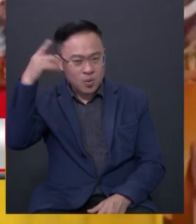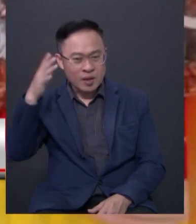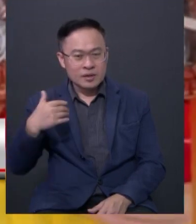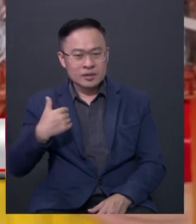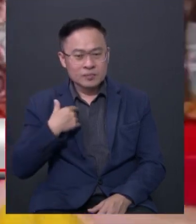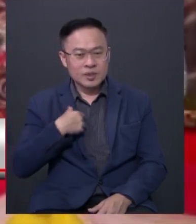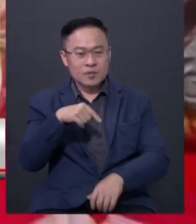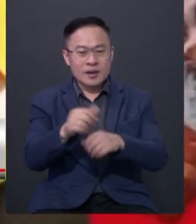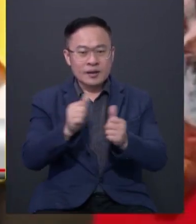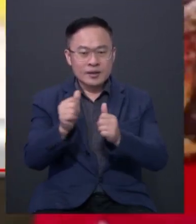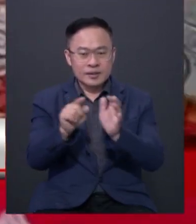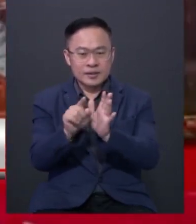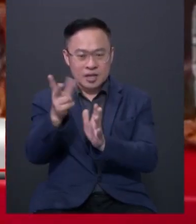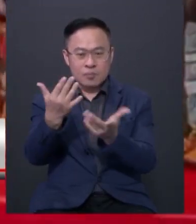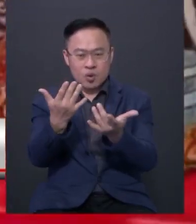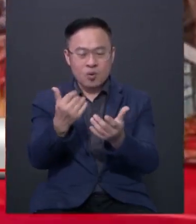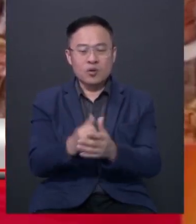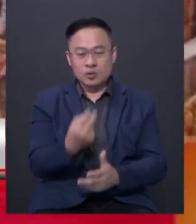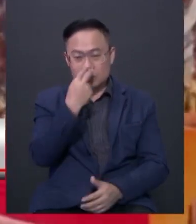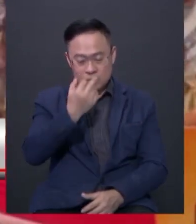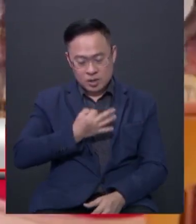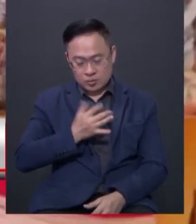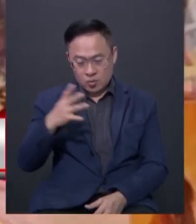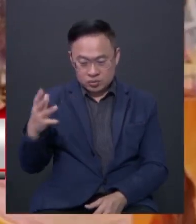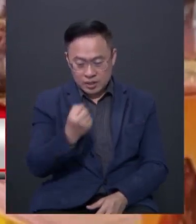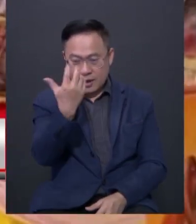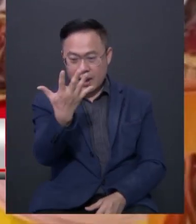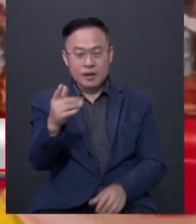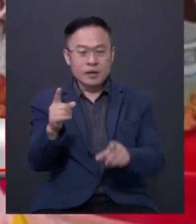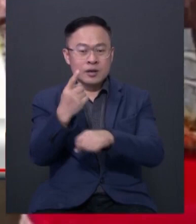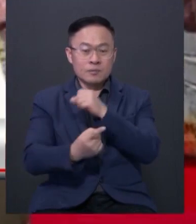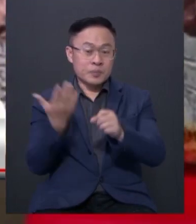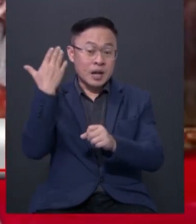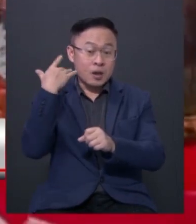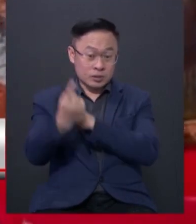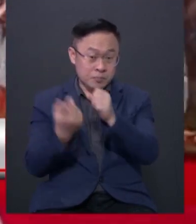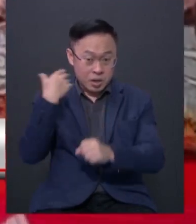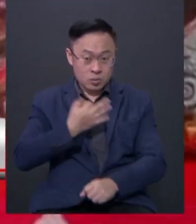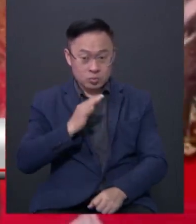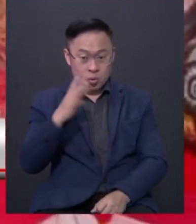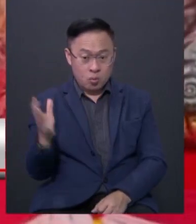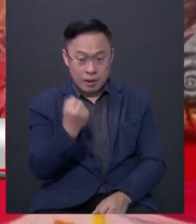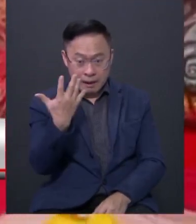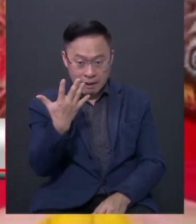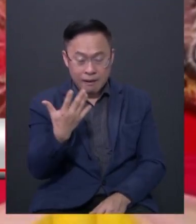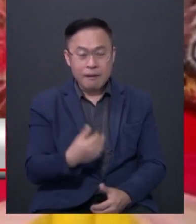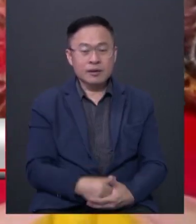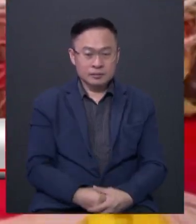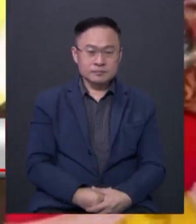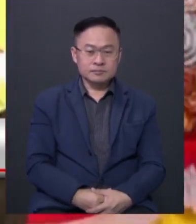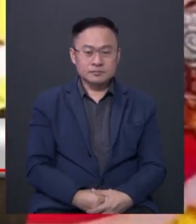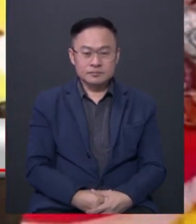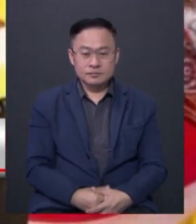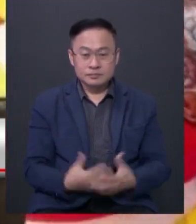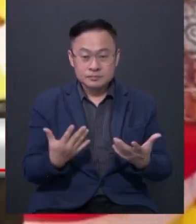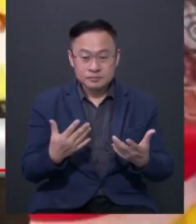ณปู่สว่างลงแข่งขันแล้วหวังจะมาป้องกันเหรียญทองให้ได้แต่จริงๆนะคู่แข่งของคุณปู่สว่างคนอื่นๆไม่ได้เหรียญทองไม่น่าเสียด